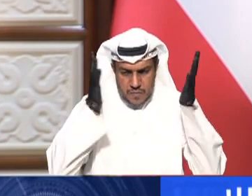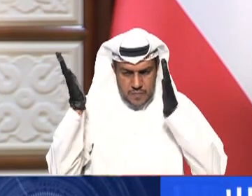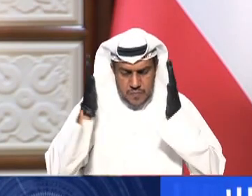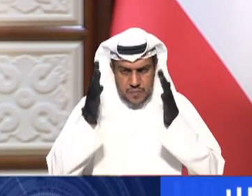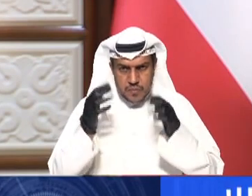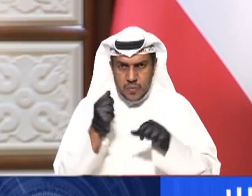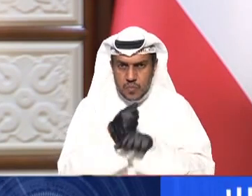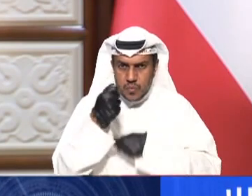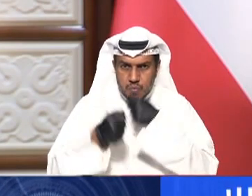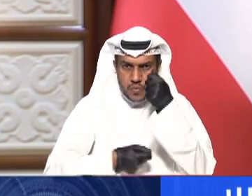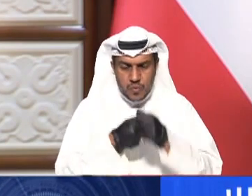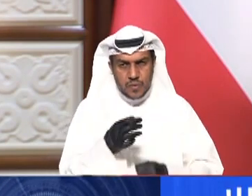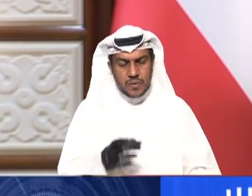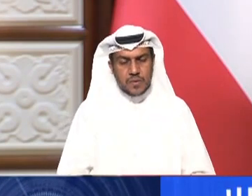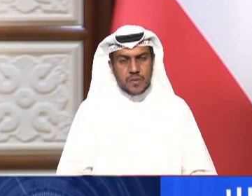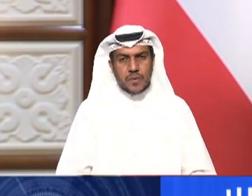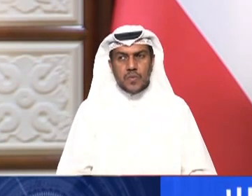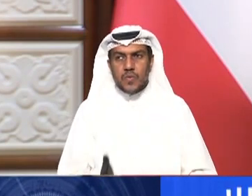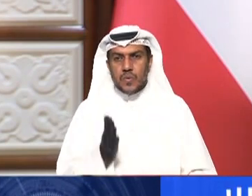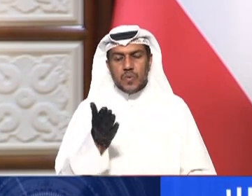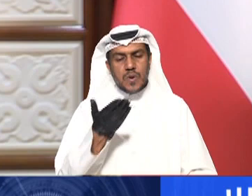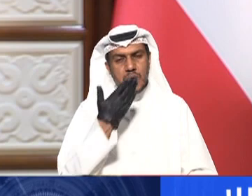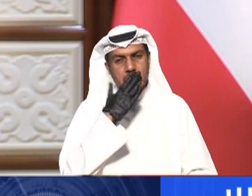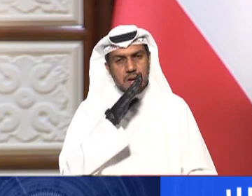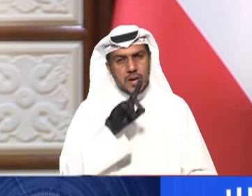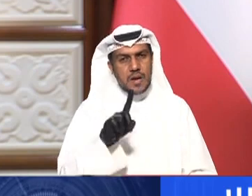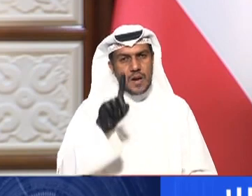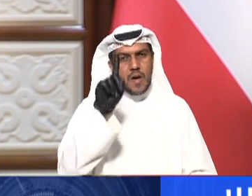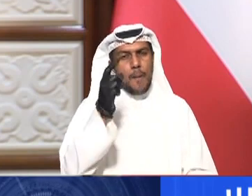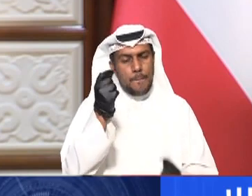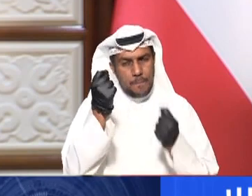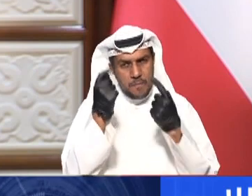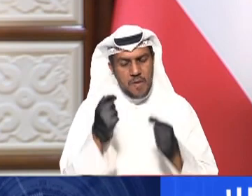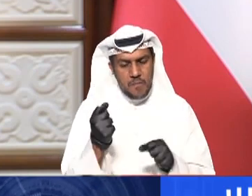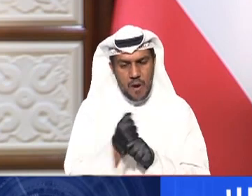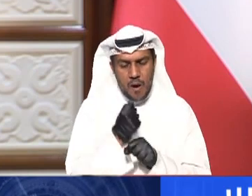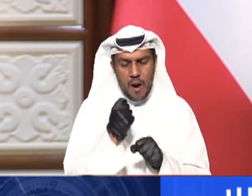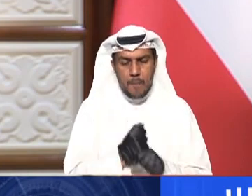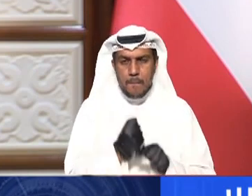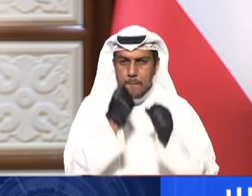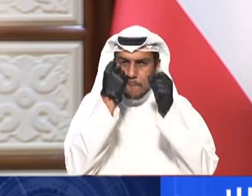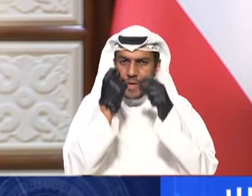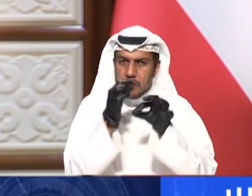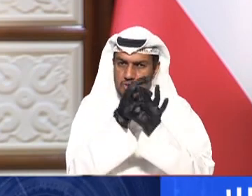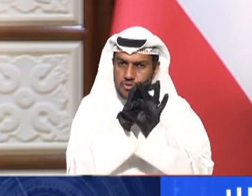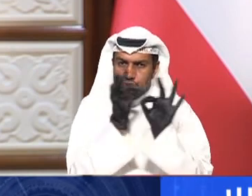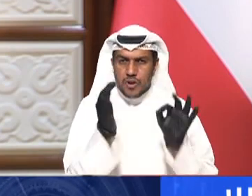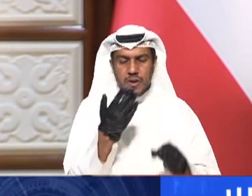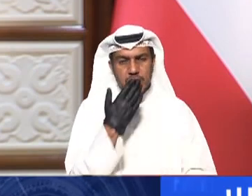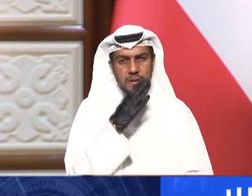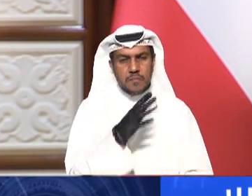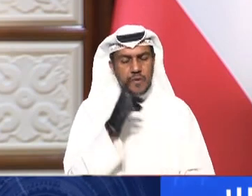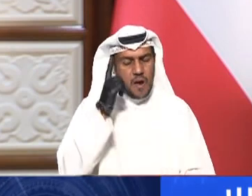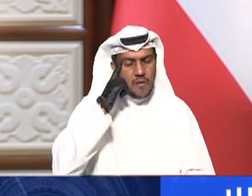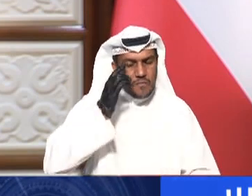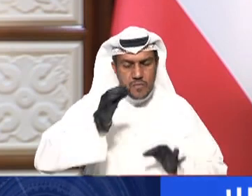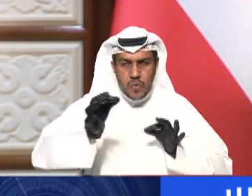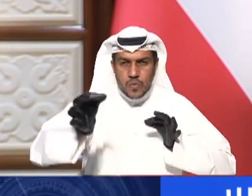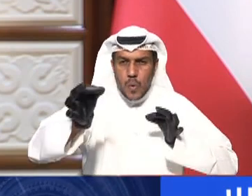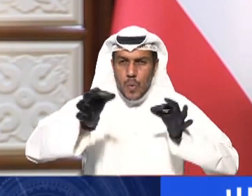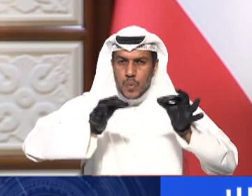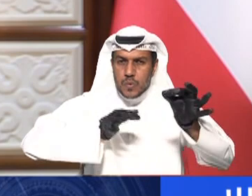وللسلوك الغير منضبط، ولكن بحمد الله وفضله بين التخطيط الجيد